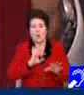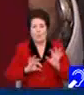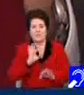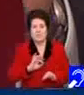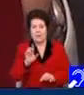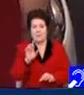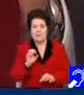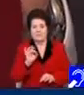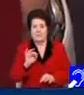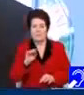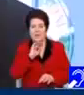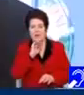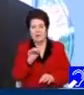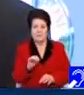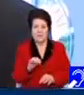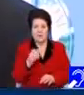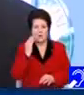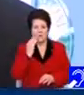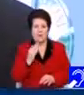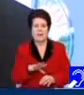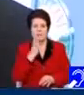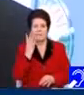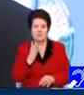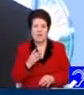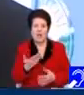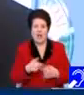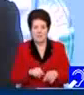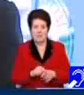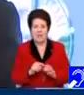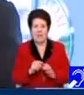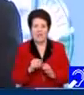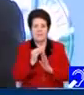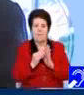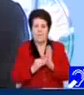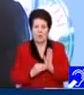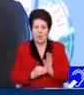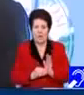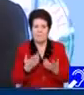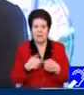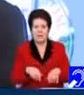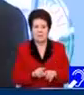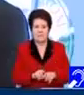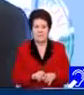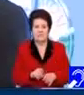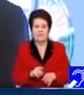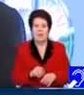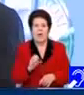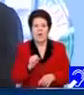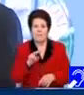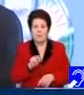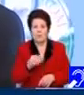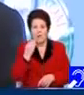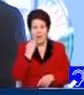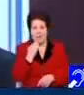a Academiei Române. Am văzut și alte astfel de programe. Acesta mi se pare cel mai amplu, cel mai